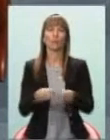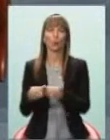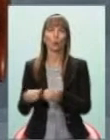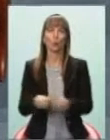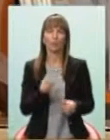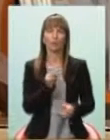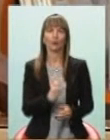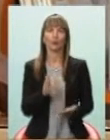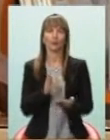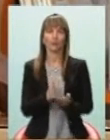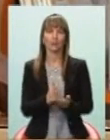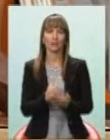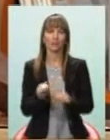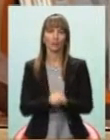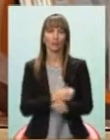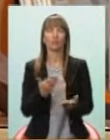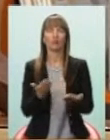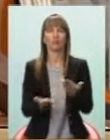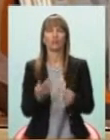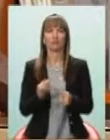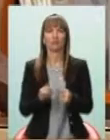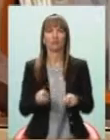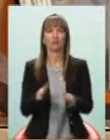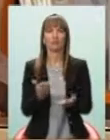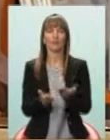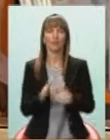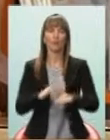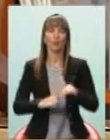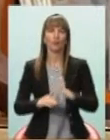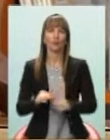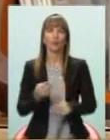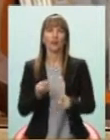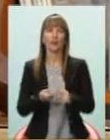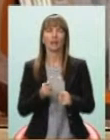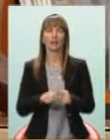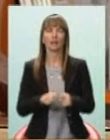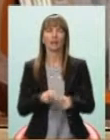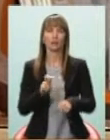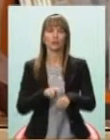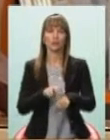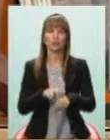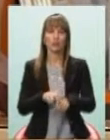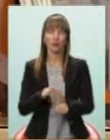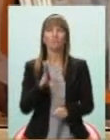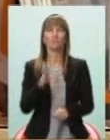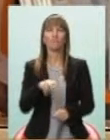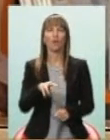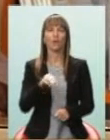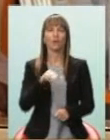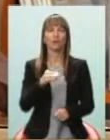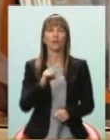є гуманні? Професії, я знаю, некоторі. Це доктора, волонтери.